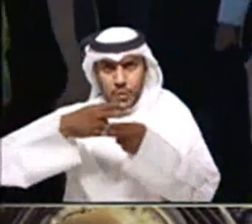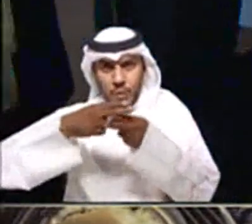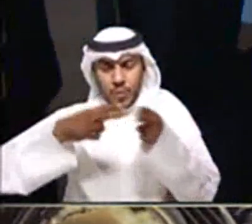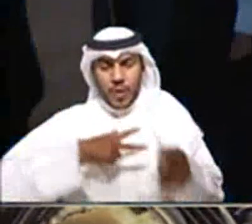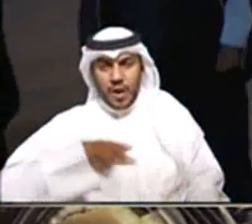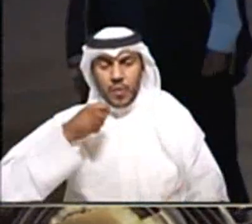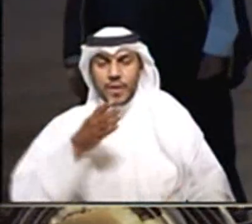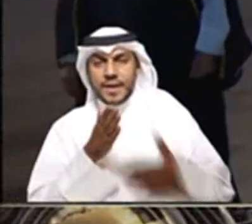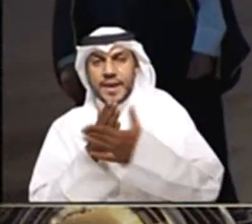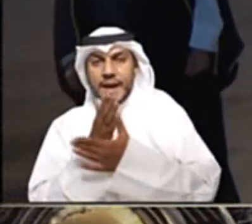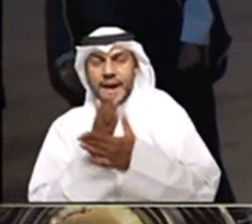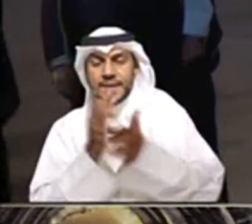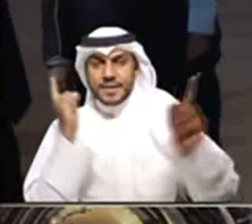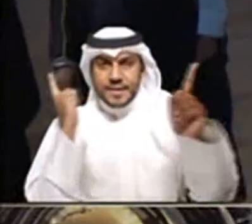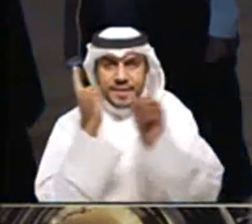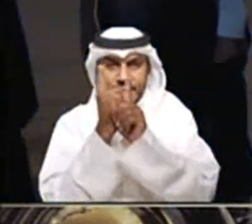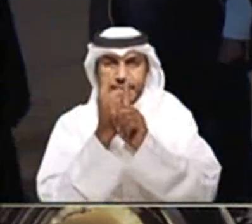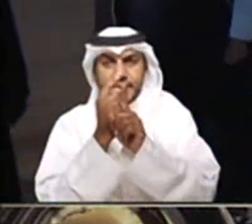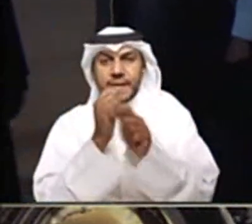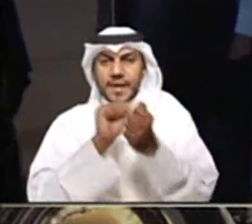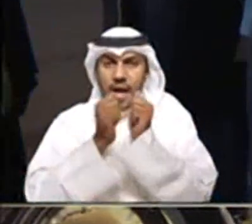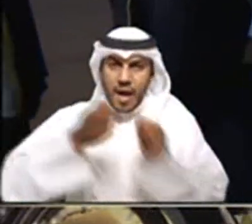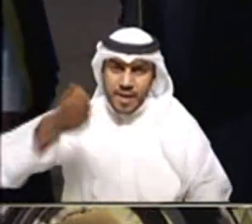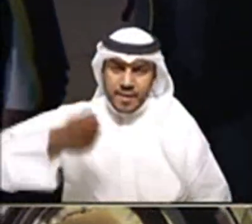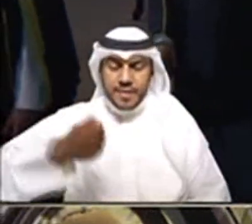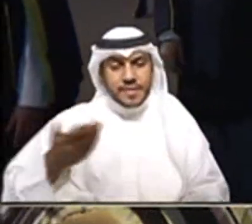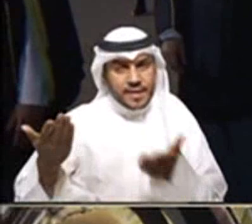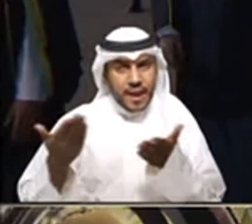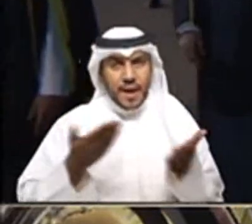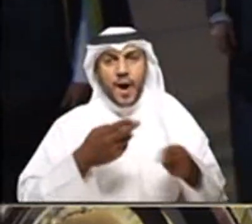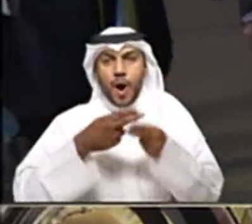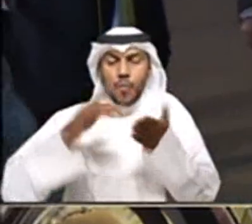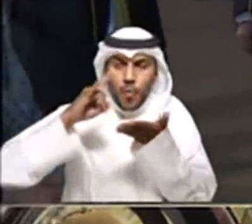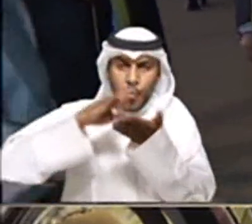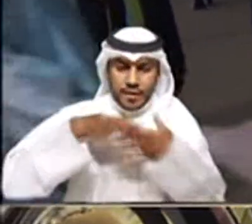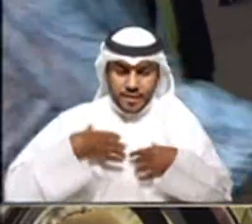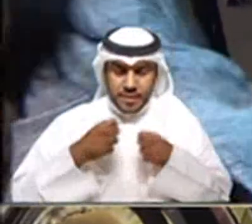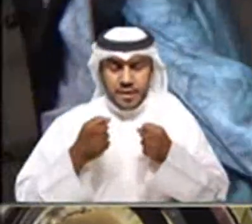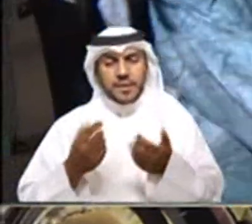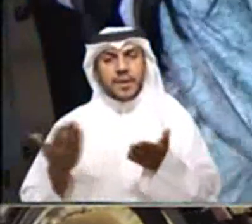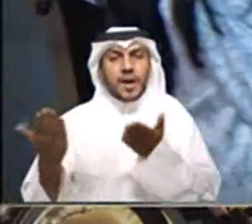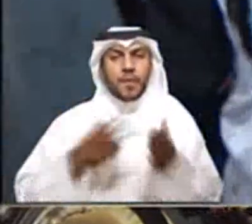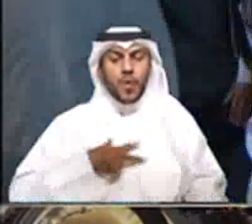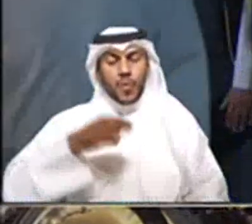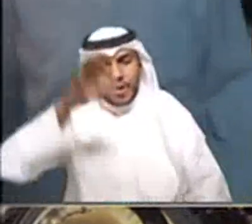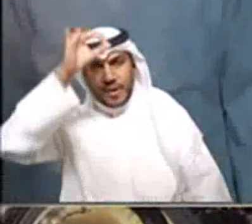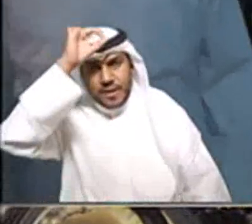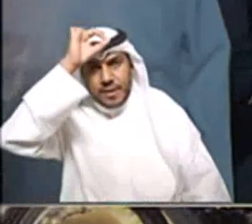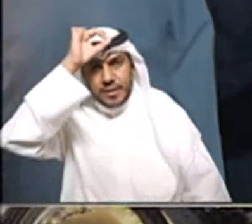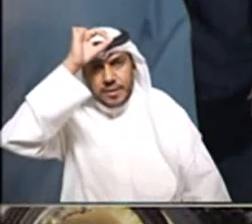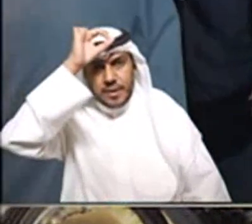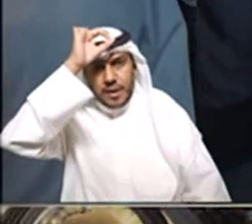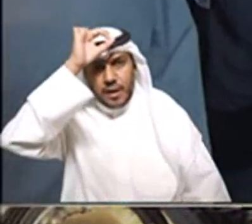ووزير الخارجية الشيخ صباح الخالد الحمد الصباح ومعالي نائب رئيس مجلس الوزراء ووزير الداخلية الشيخ خالد